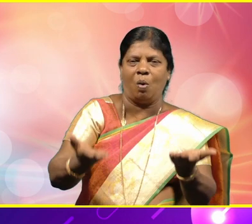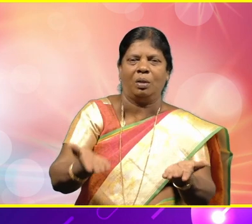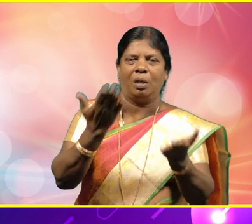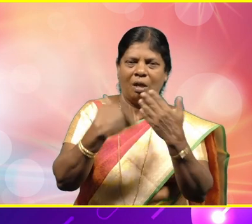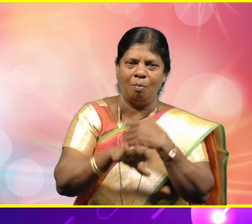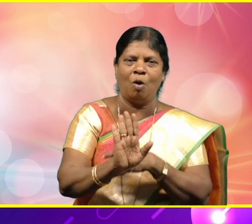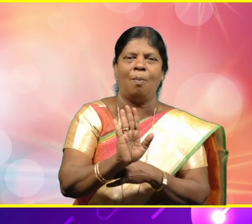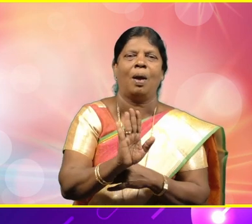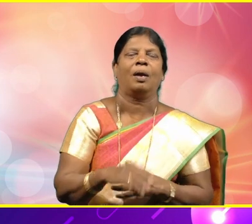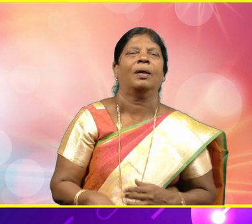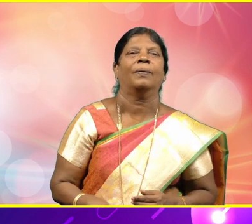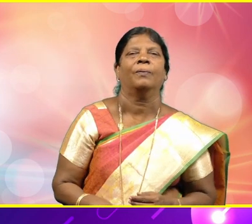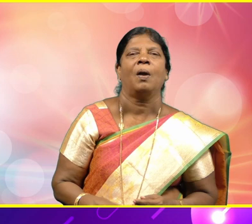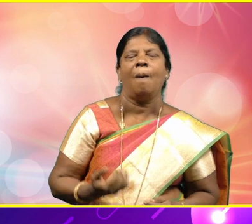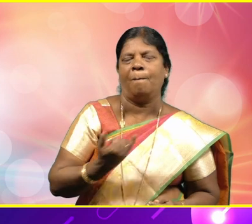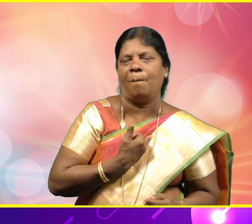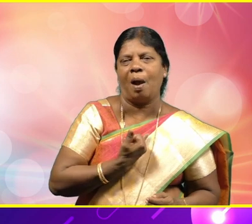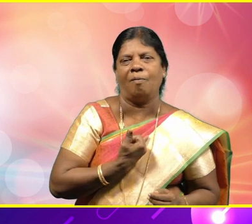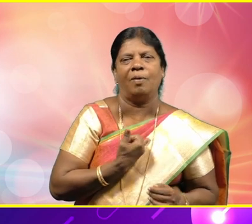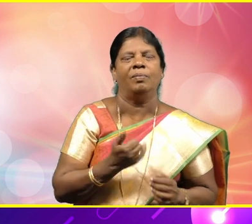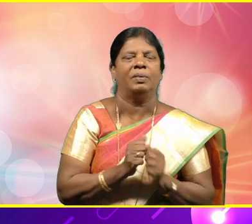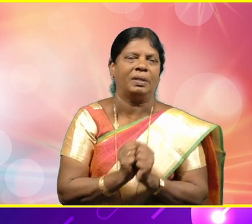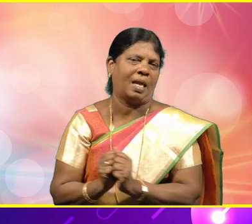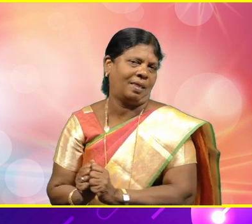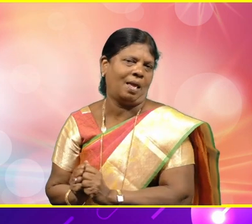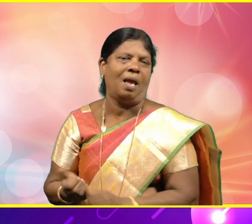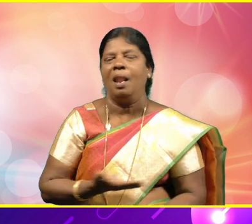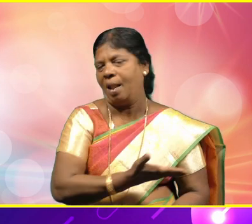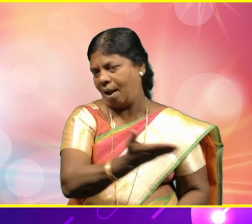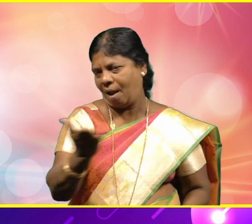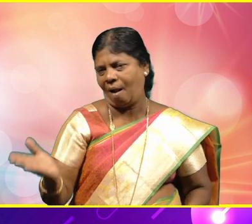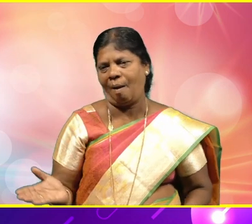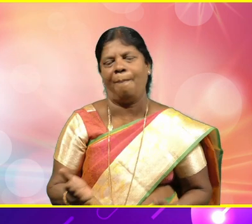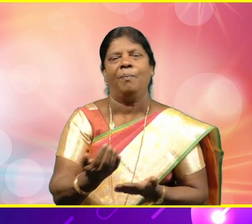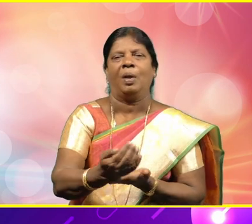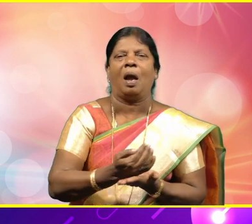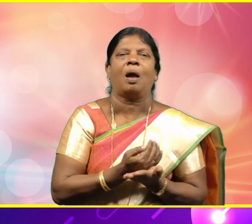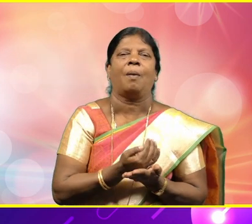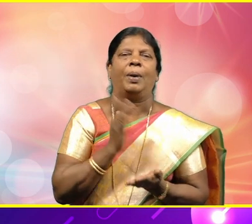அப்படி அவர் கொடுத்ததின் மூலமாக பாவம் செய்த நாம்